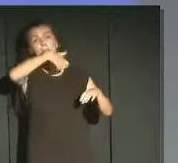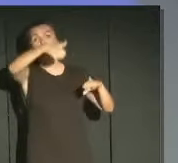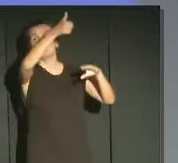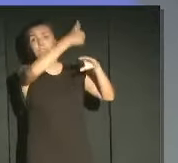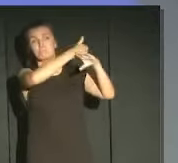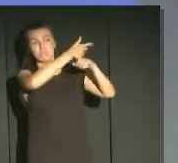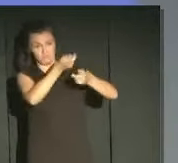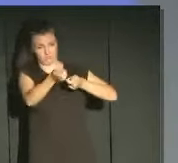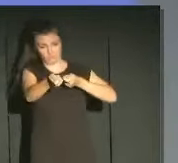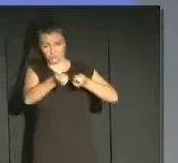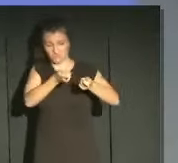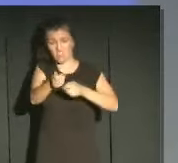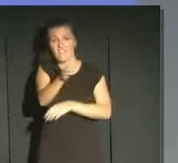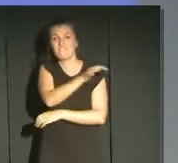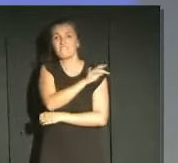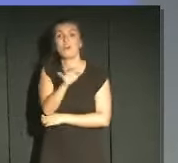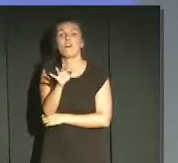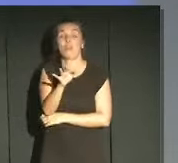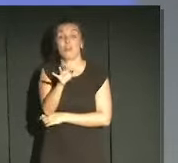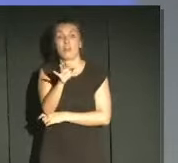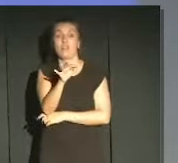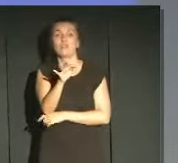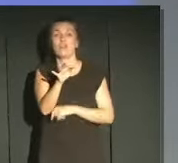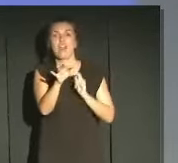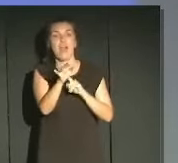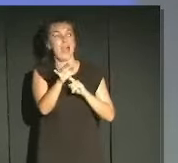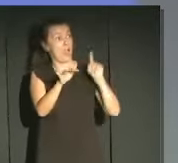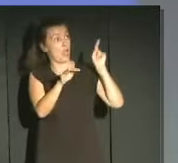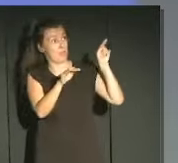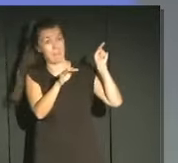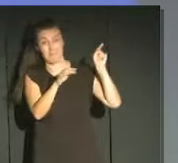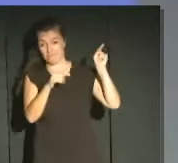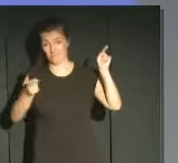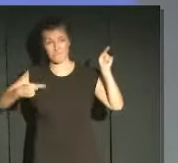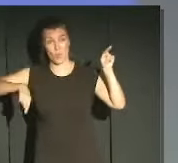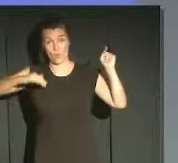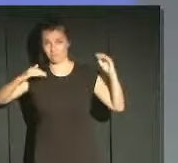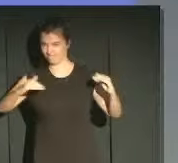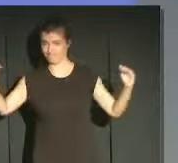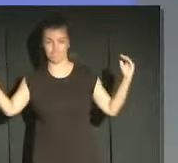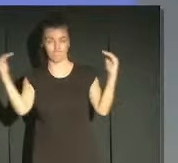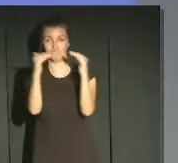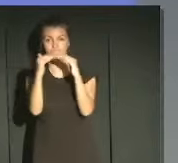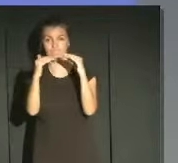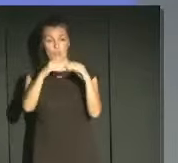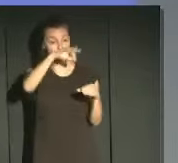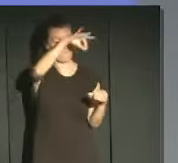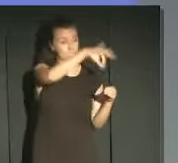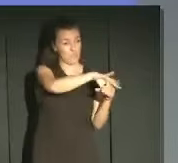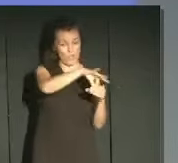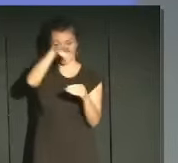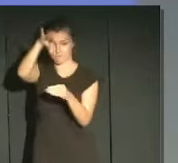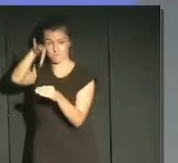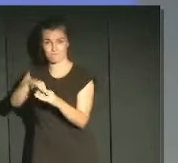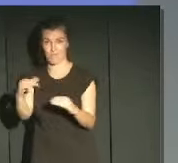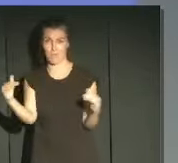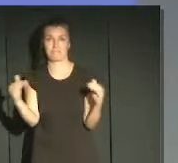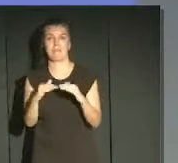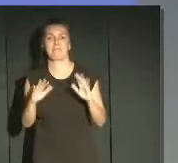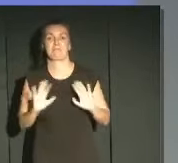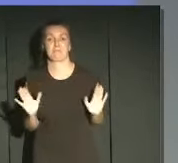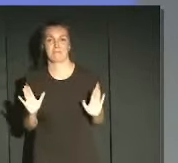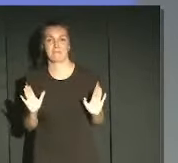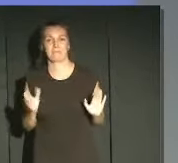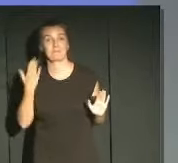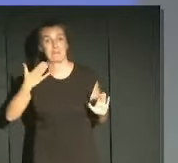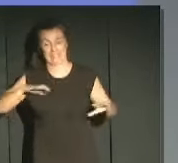pays c'est le seul moment où nous sommes exactement à égalité où chaque voix vaut une autre voix et c'est le seul moment où